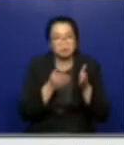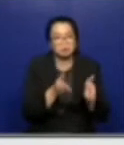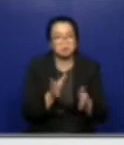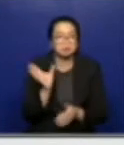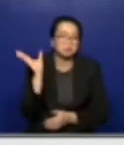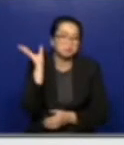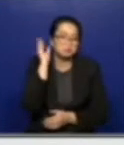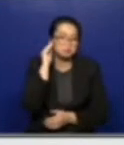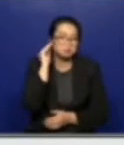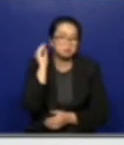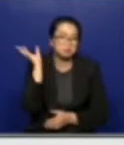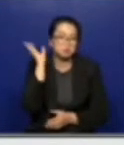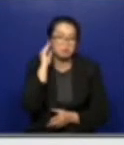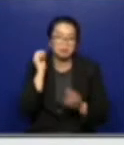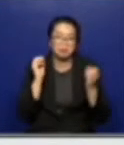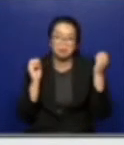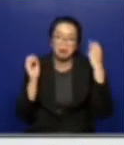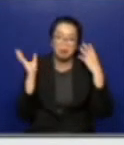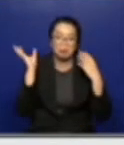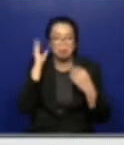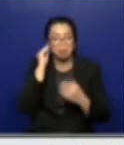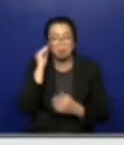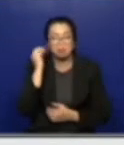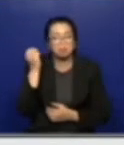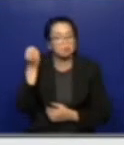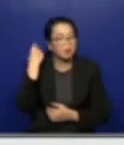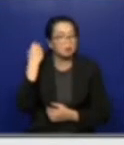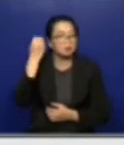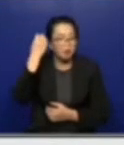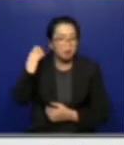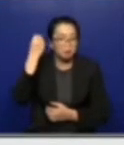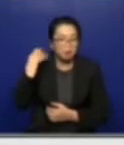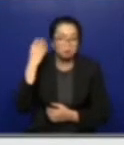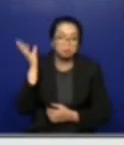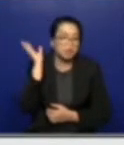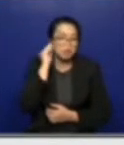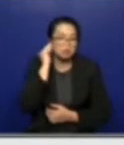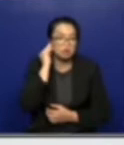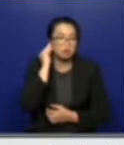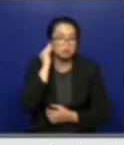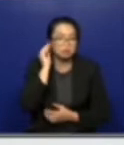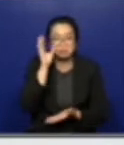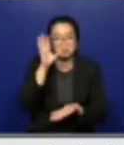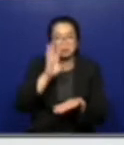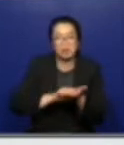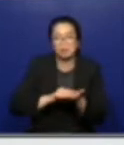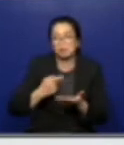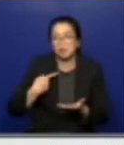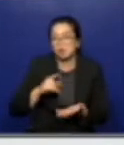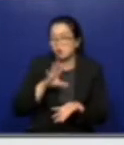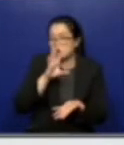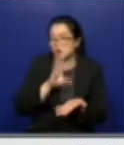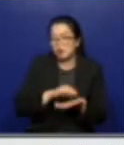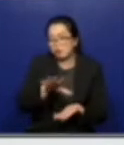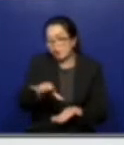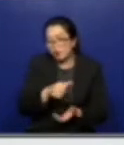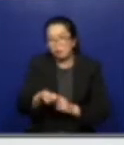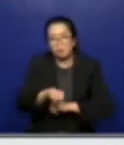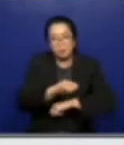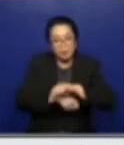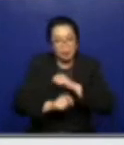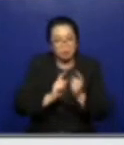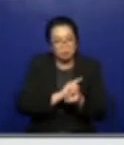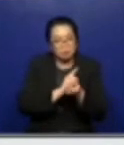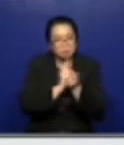หูขวาไม่มีอะไรกั้นครับเหมือนท่านได้ยินแต่ท่านไม่ได้ฟังท่านไม่เก็บเอาสิ่งเหล่านั้นไปทำท่านไม่ปรับจากสิ่งเหล่